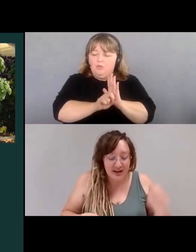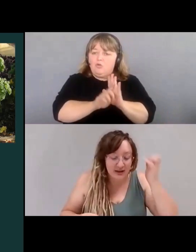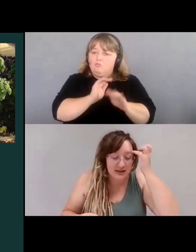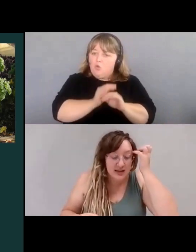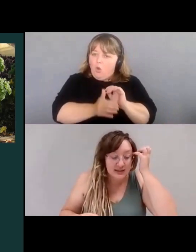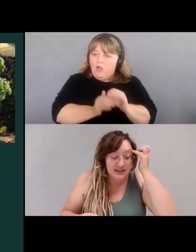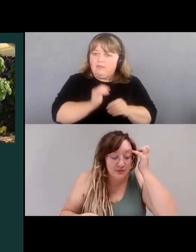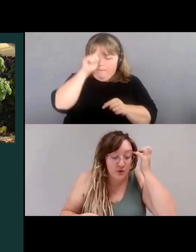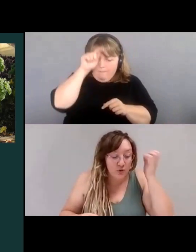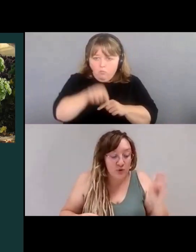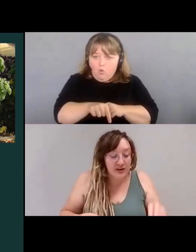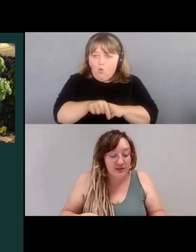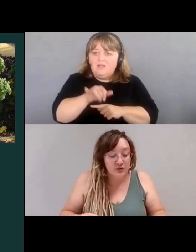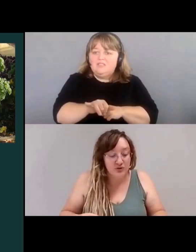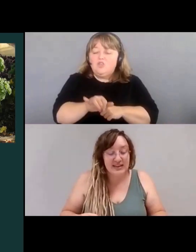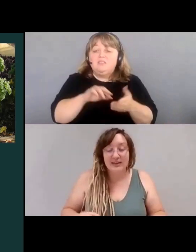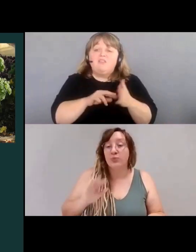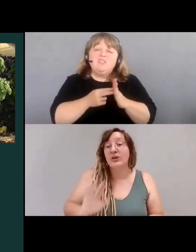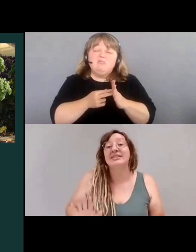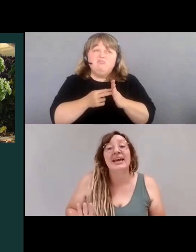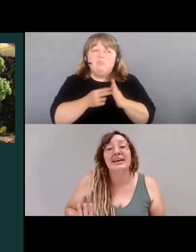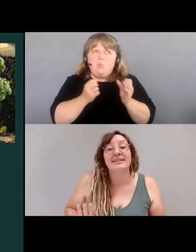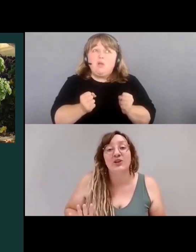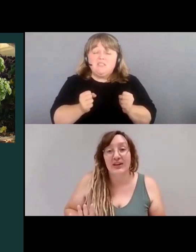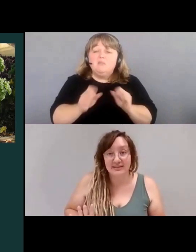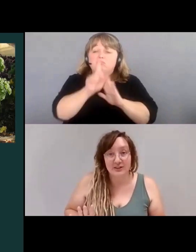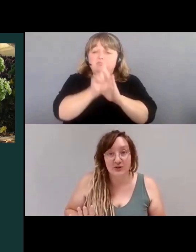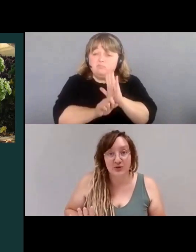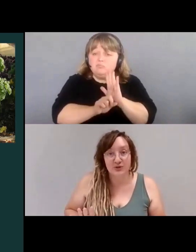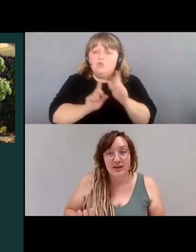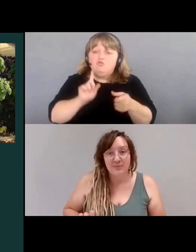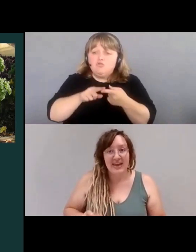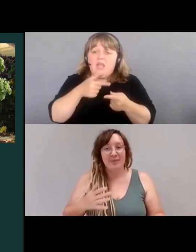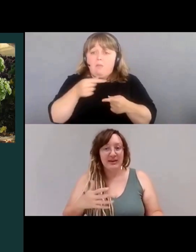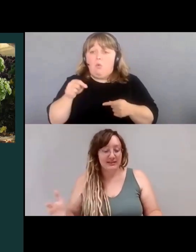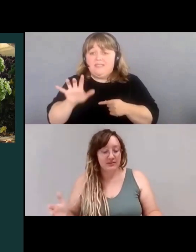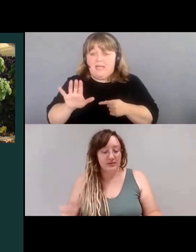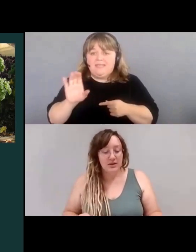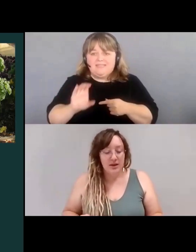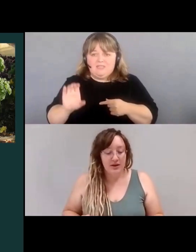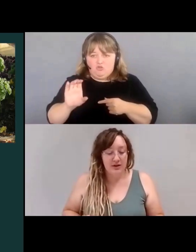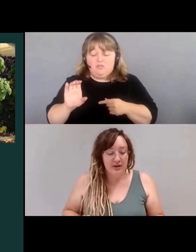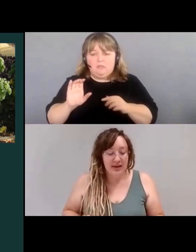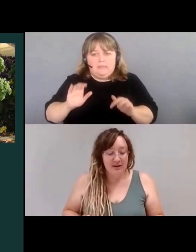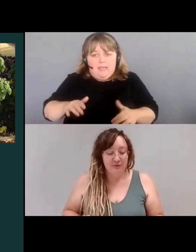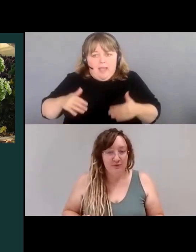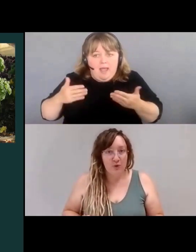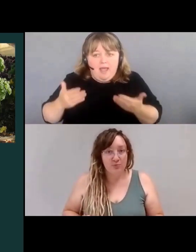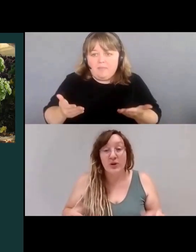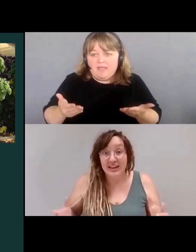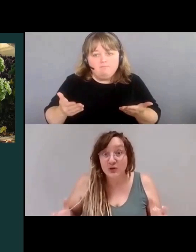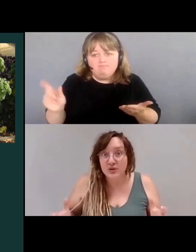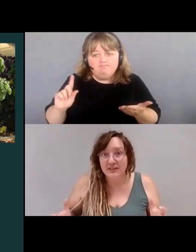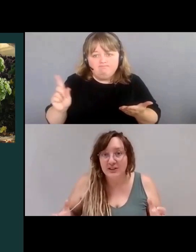confortable pour elles. Ça va au moins jusqu'à moins 5 degrés Celsius. Mais après ça, elles